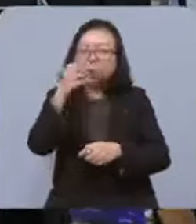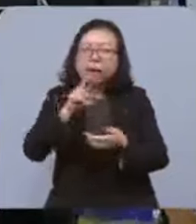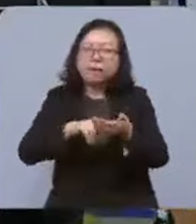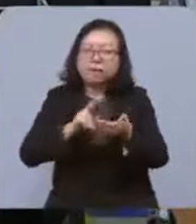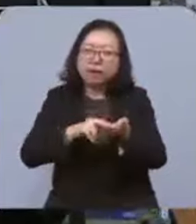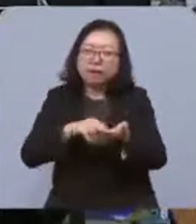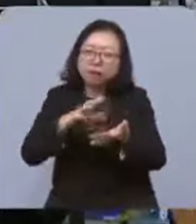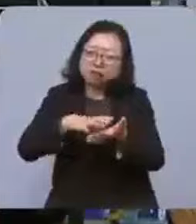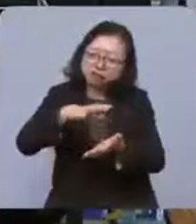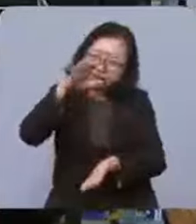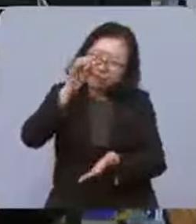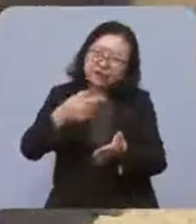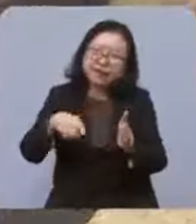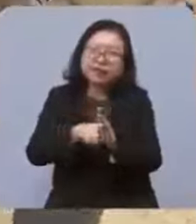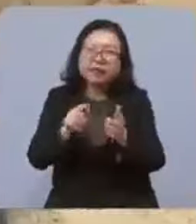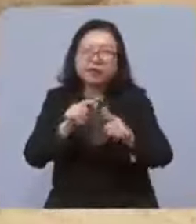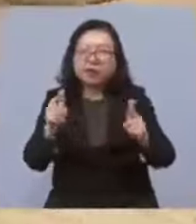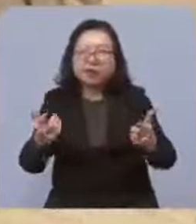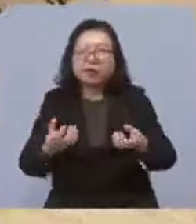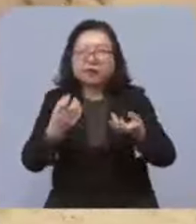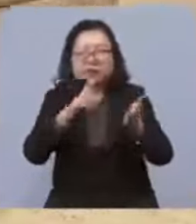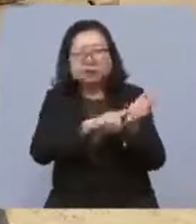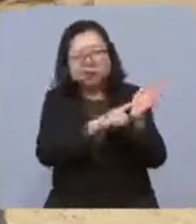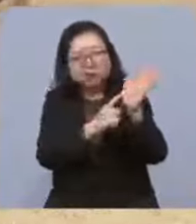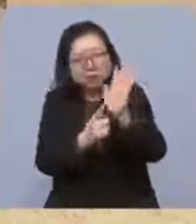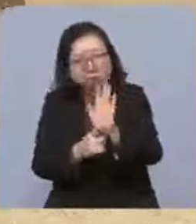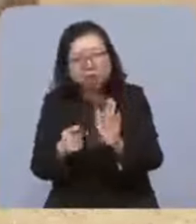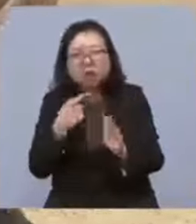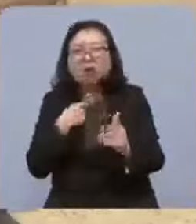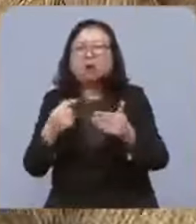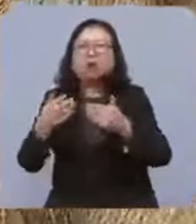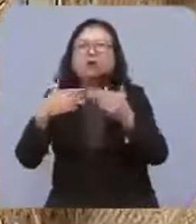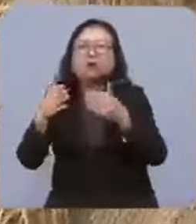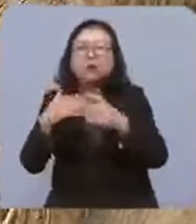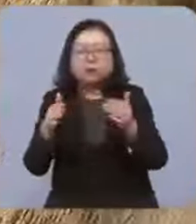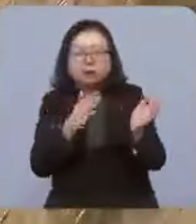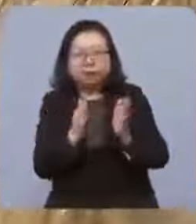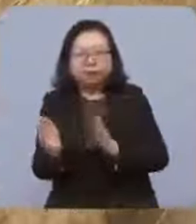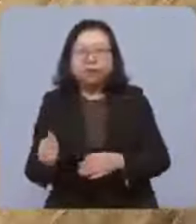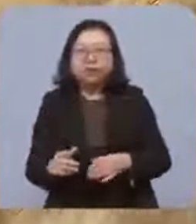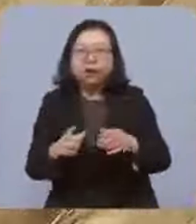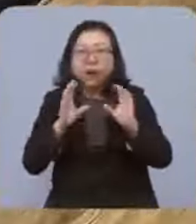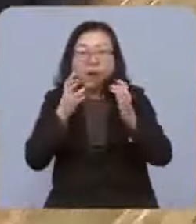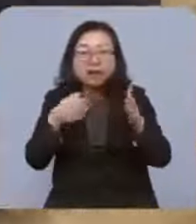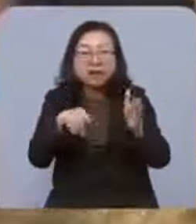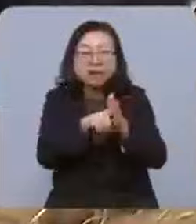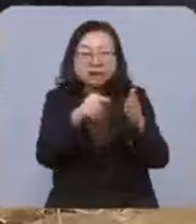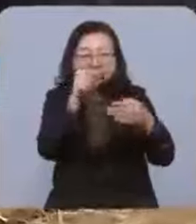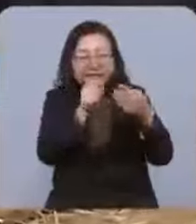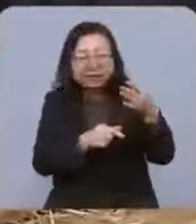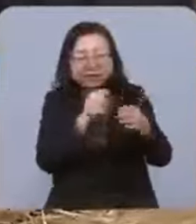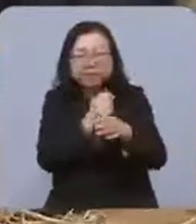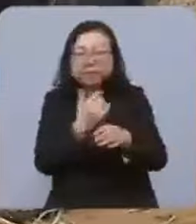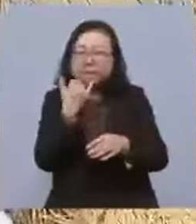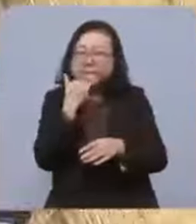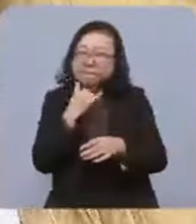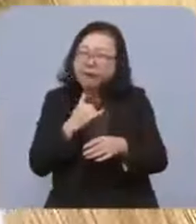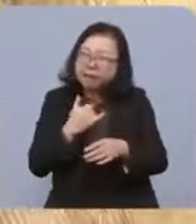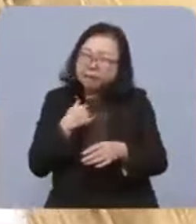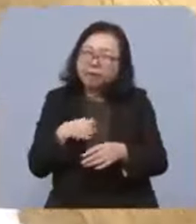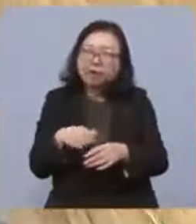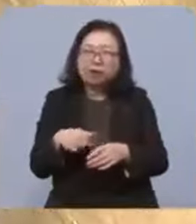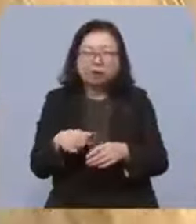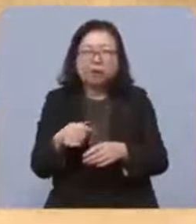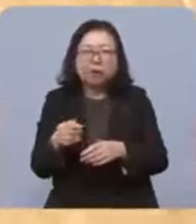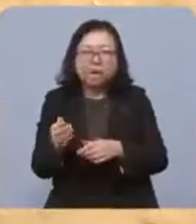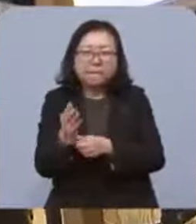있도록 다양한 축하 공연과 체험 행사도 준비했습니다. 어린이 프로그램이라든지 또 군밤 체험, 빙어 체험,